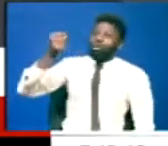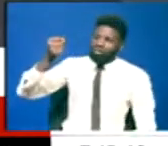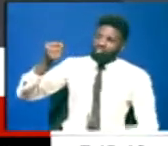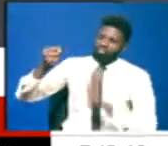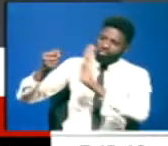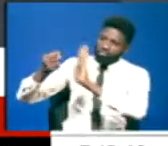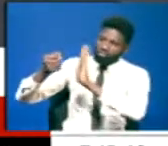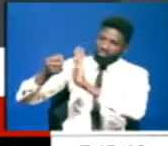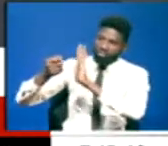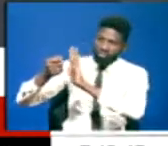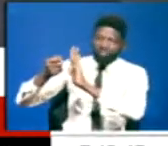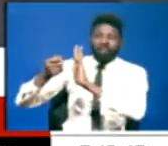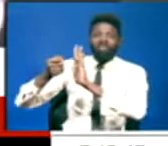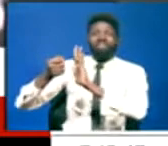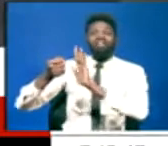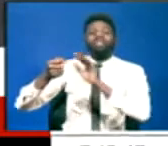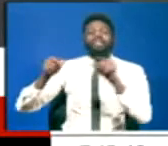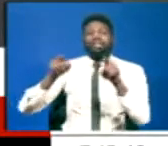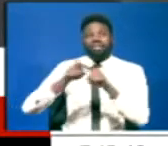fungua stima.